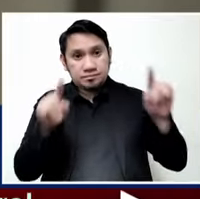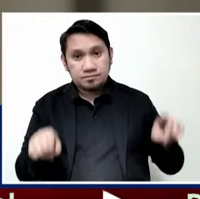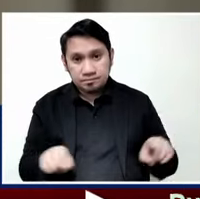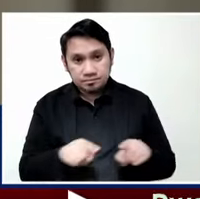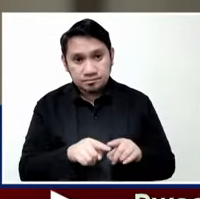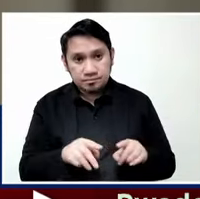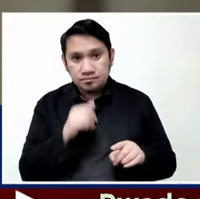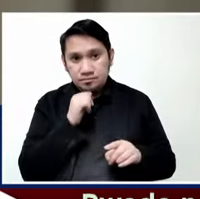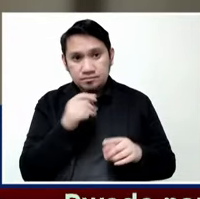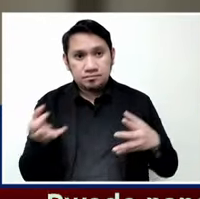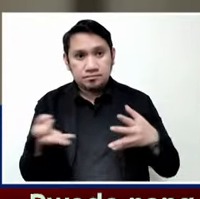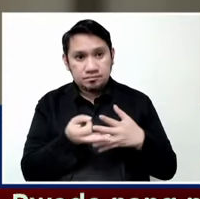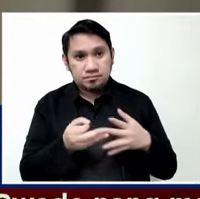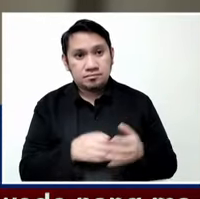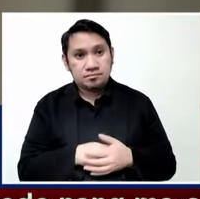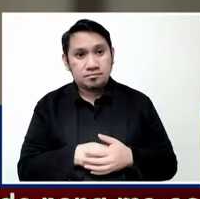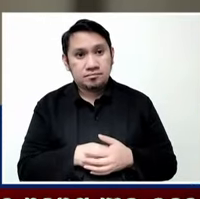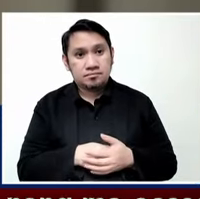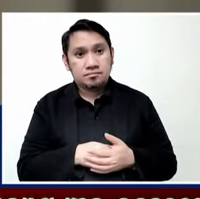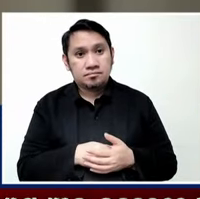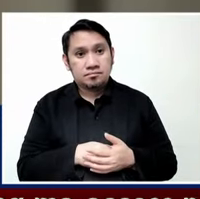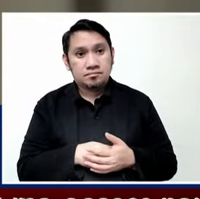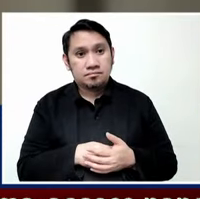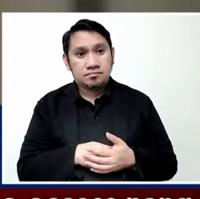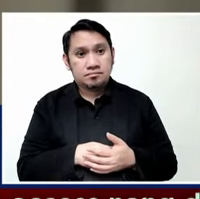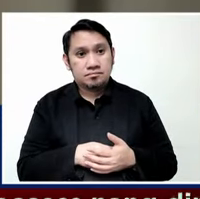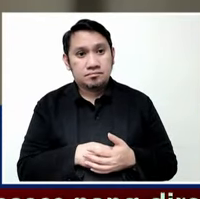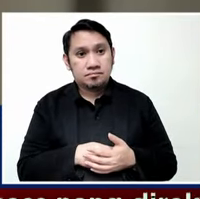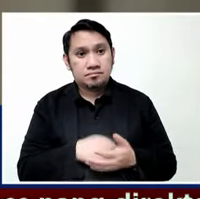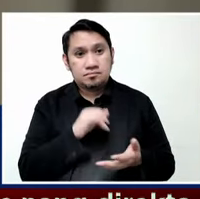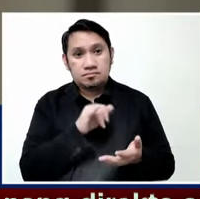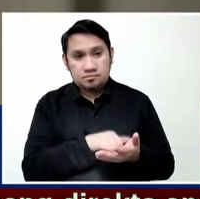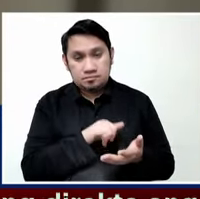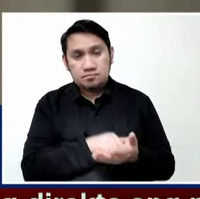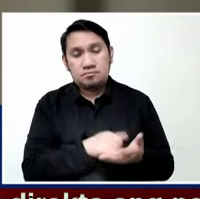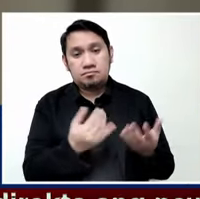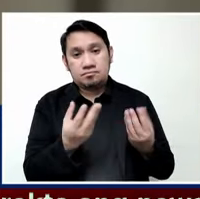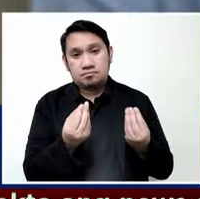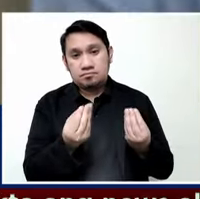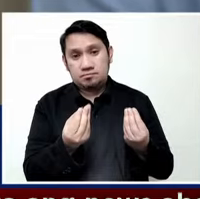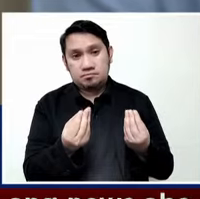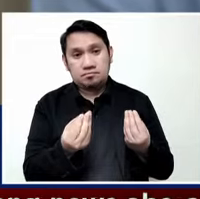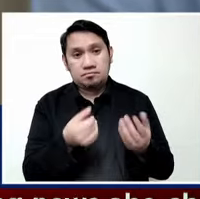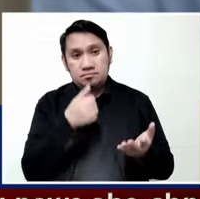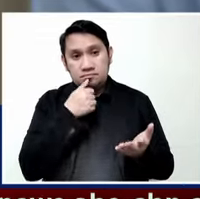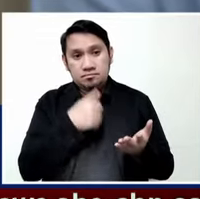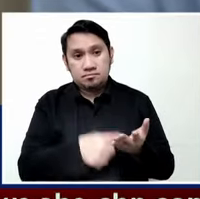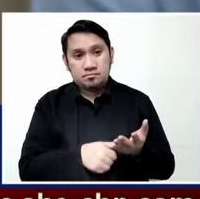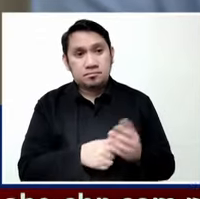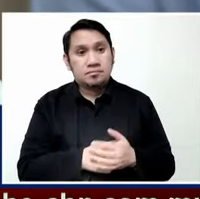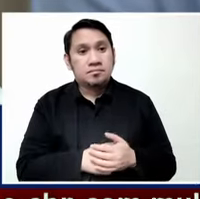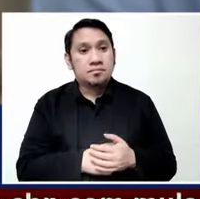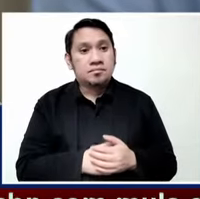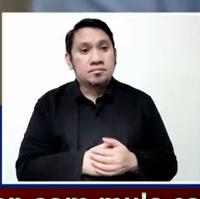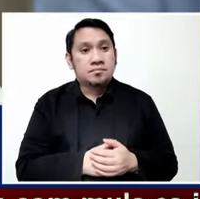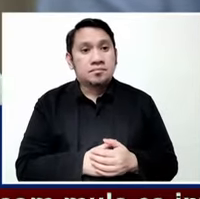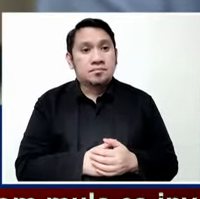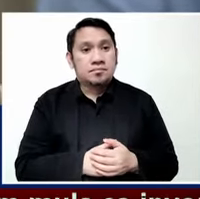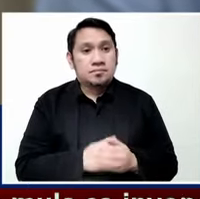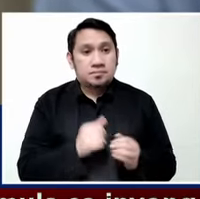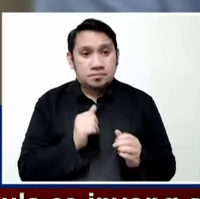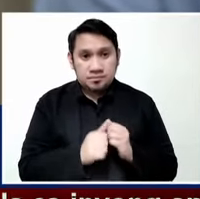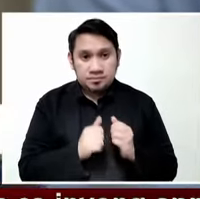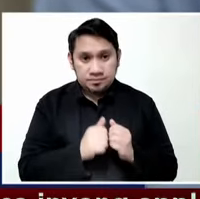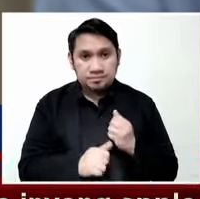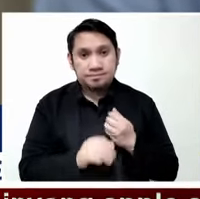filed. So yun po yung status po nung letter as filed by Mayor Degamo. So ibig sabihin, pag naibalik na yan,